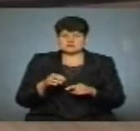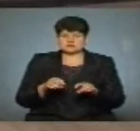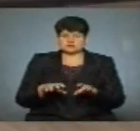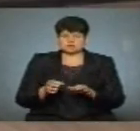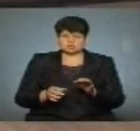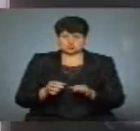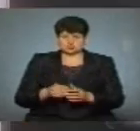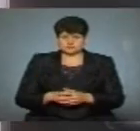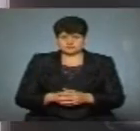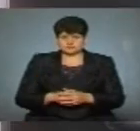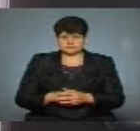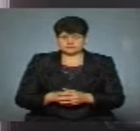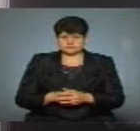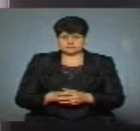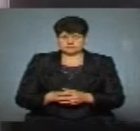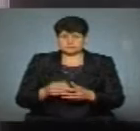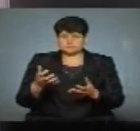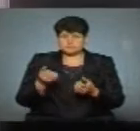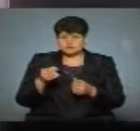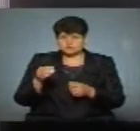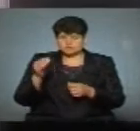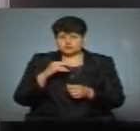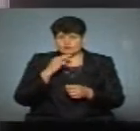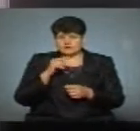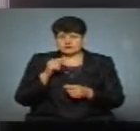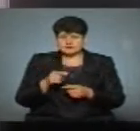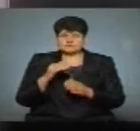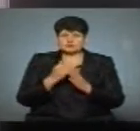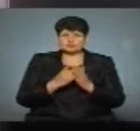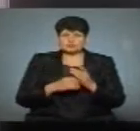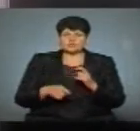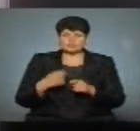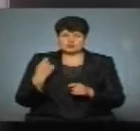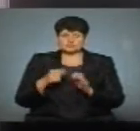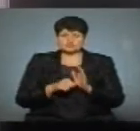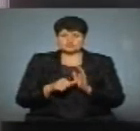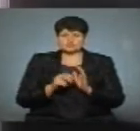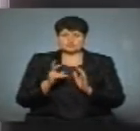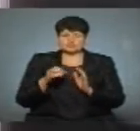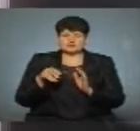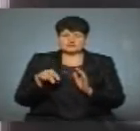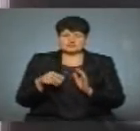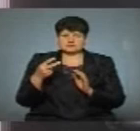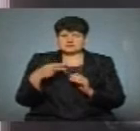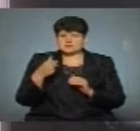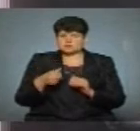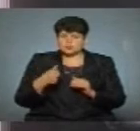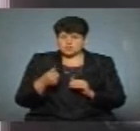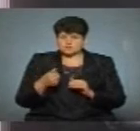суду. Беручи до уваги те, що протокол про адміністративне правопорушення від 6 квітня 2020